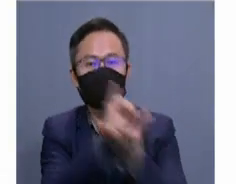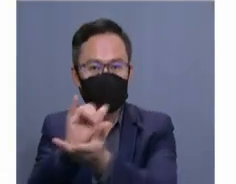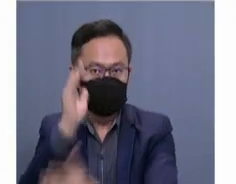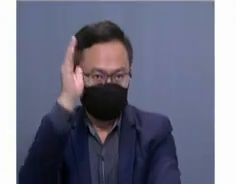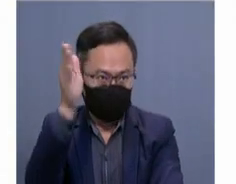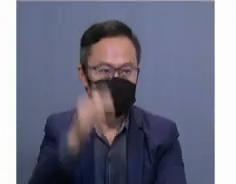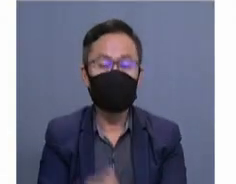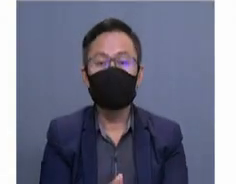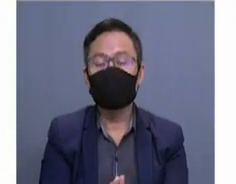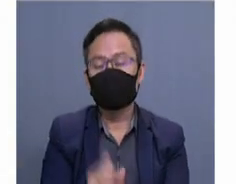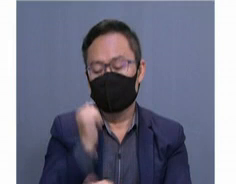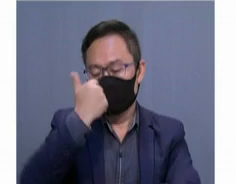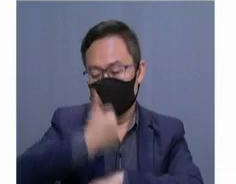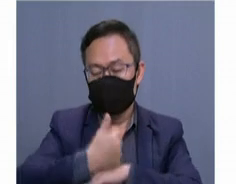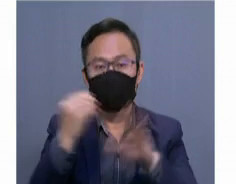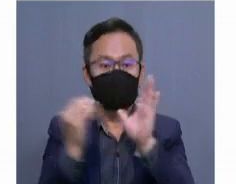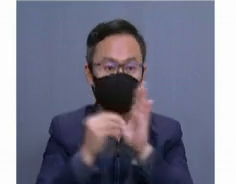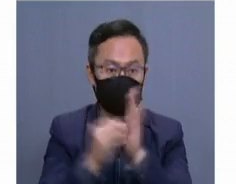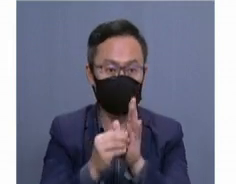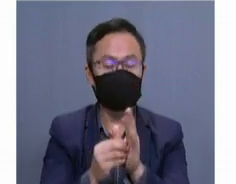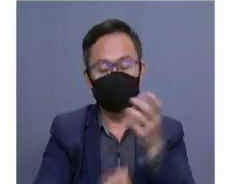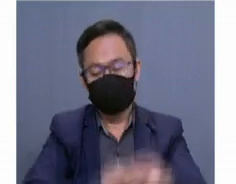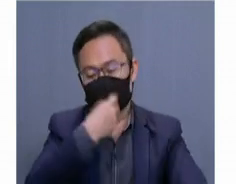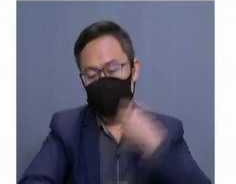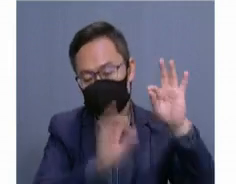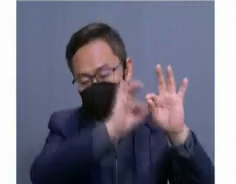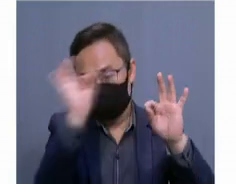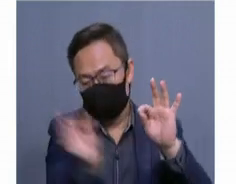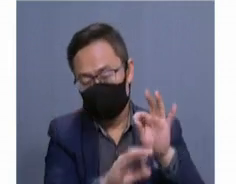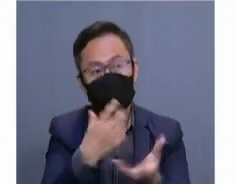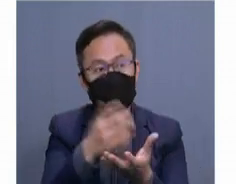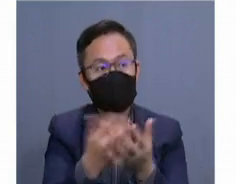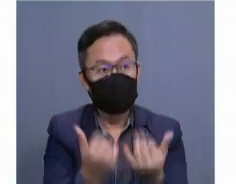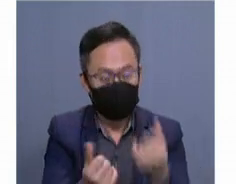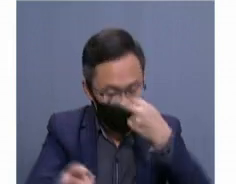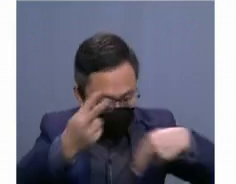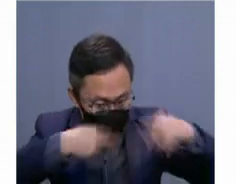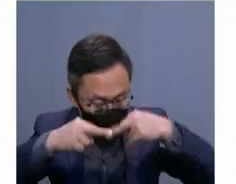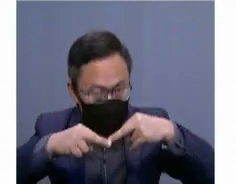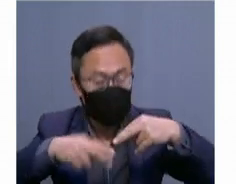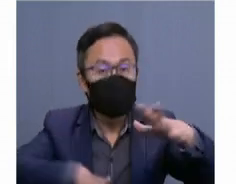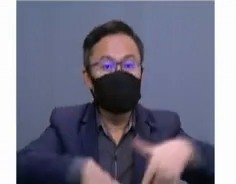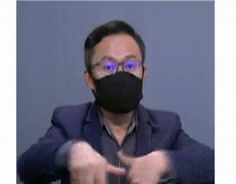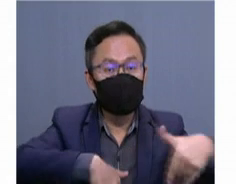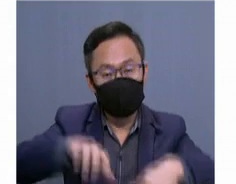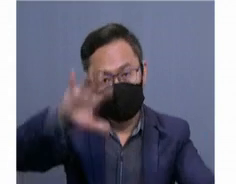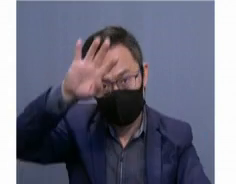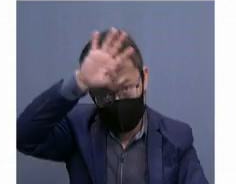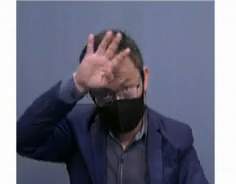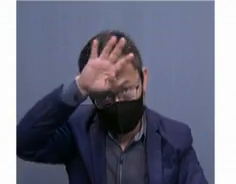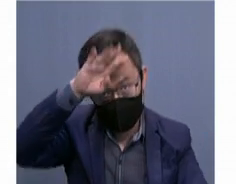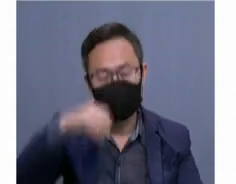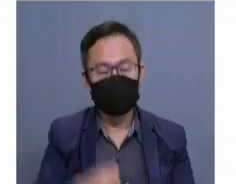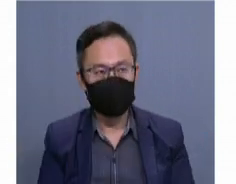พลตำรวจเอกอัศวินขวัญเมืองนะคะผู้ว่าราชการกรุงเทพมหานครเปิดเผยว่าจากการตรวจเชิงรุกประชาชนในชุมชนพื้น